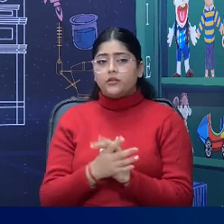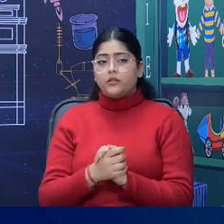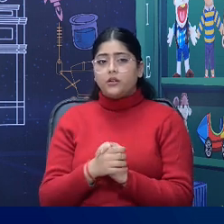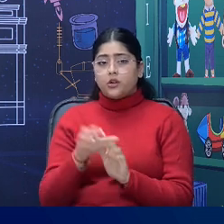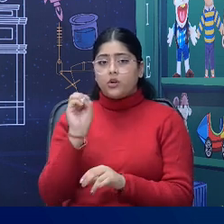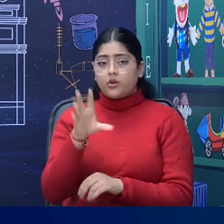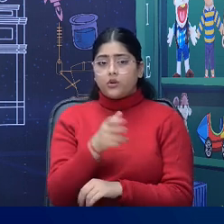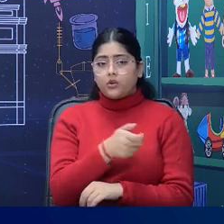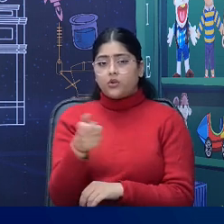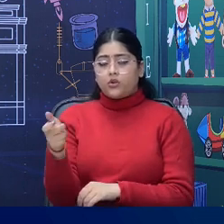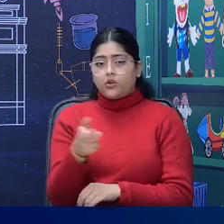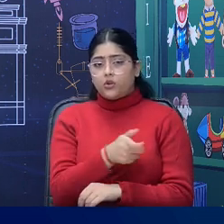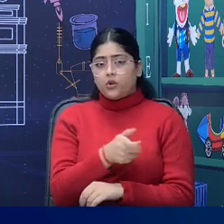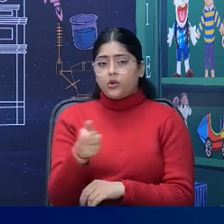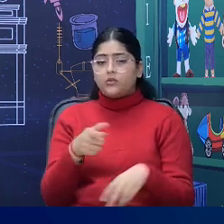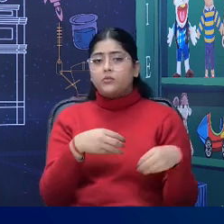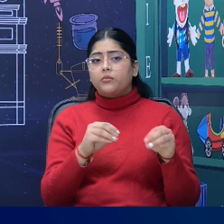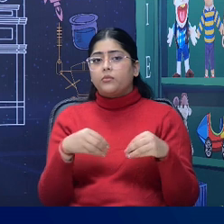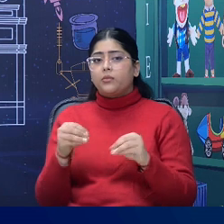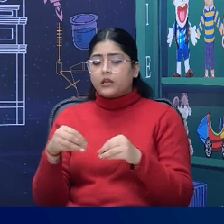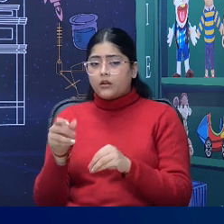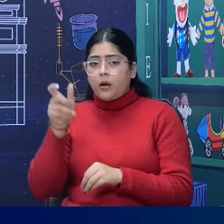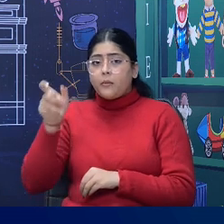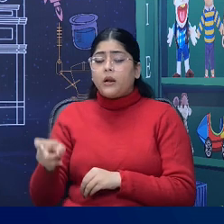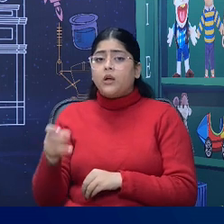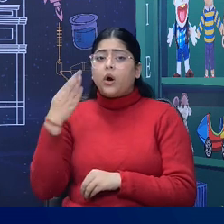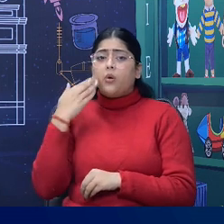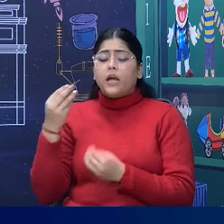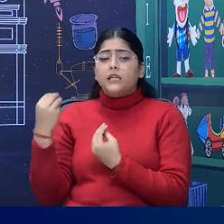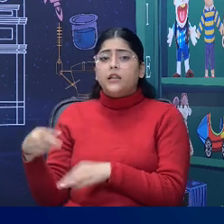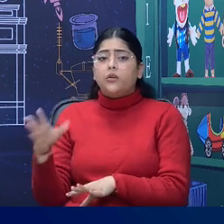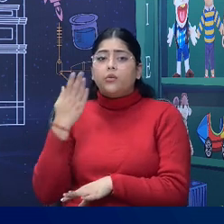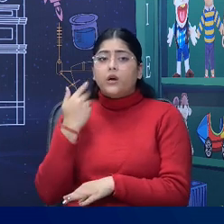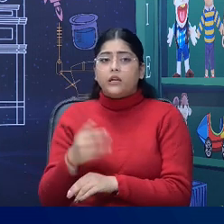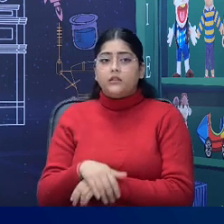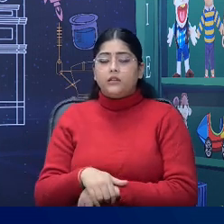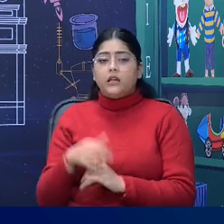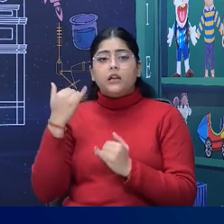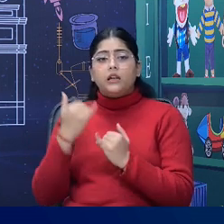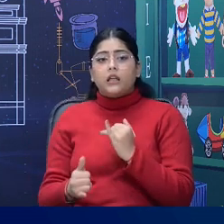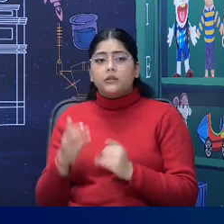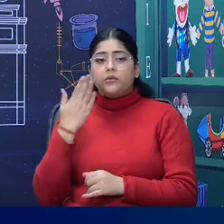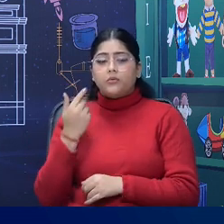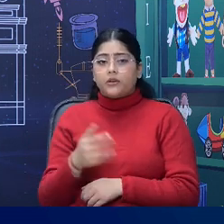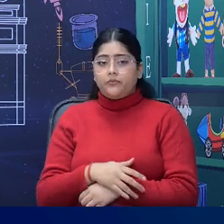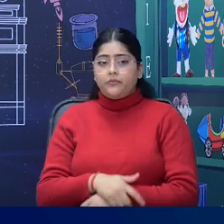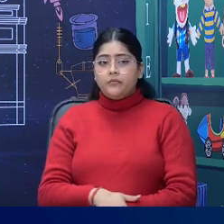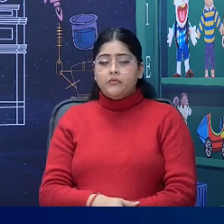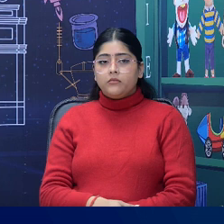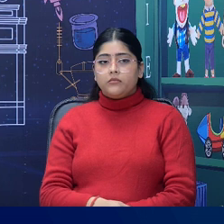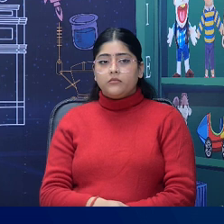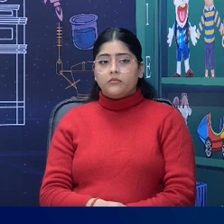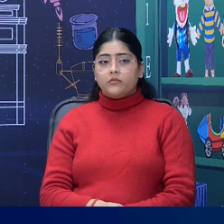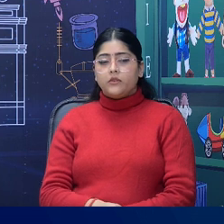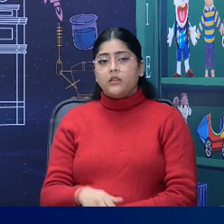टॉर्च बेचने वाले ने टॉर्च बेचना क्यों छोड़ दिया था जी अंत में उसका एक क्यू भी आपको मिलता है हम और साथ ही